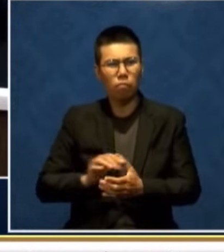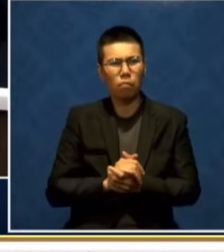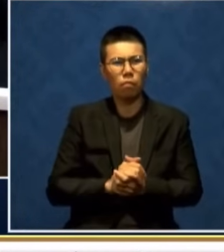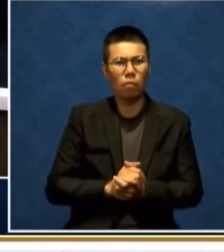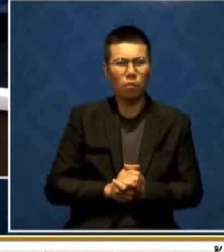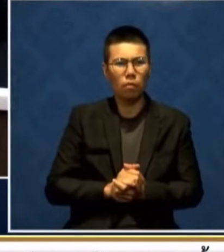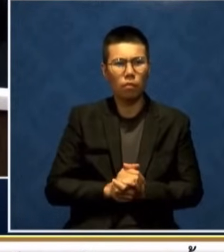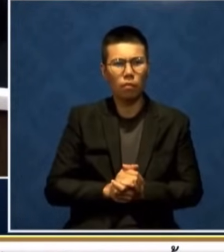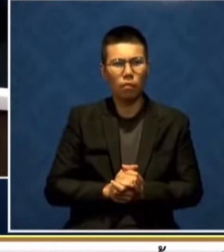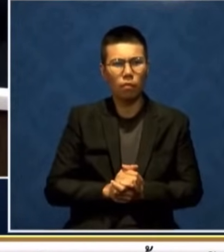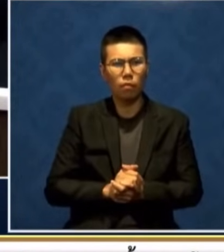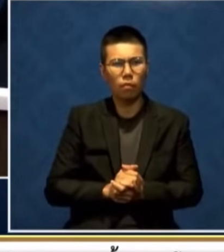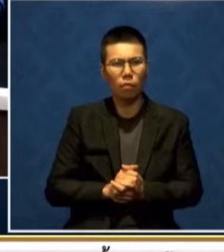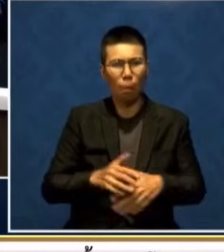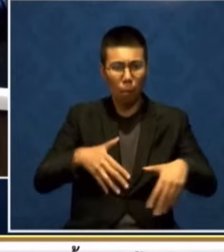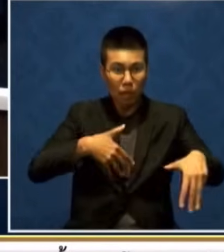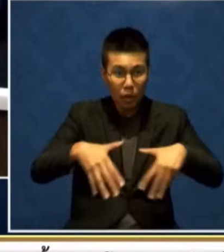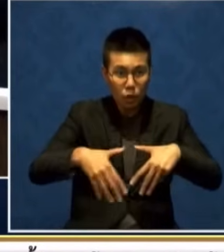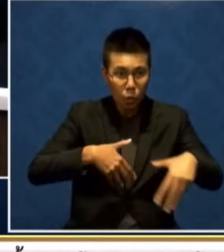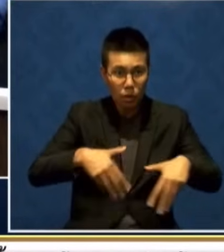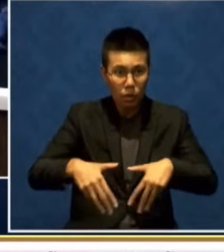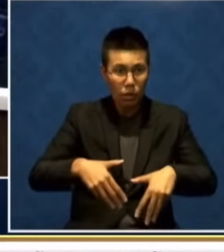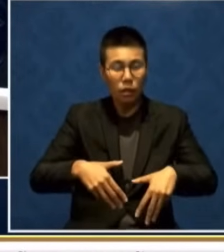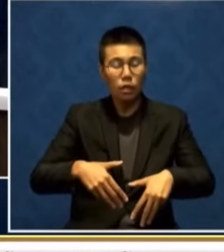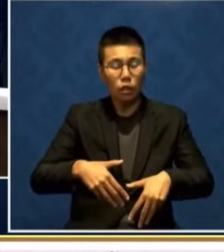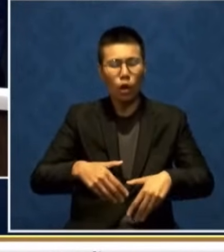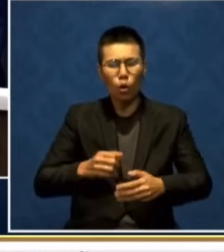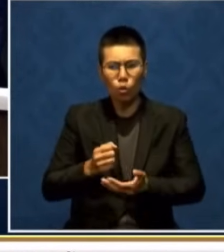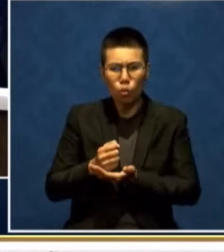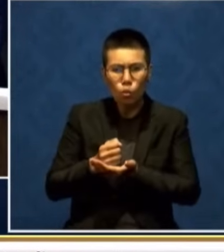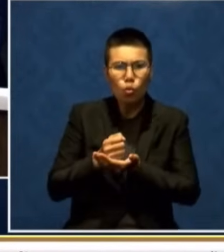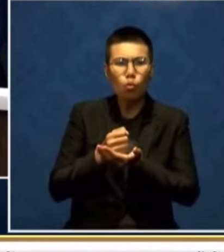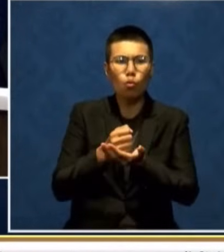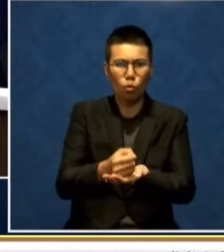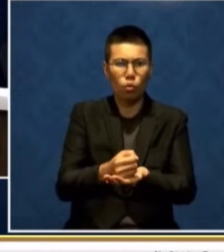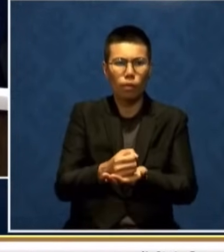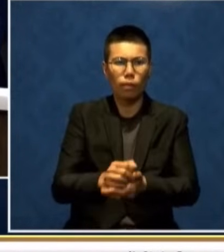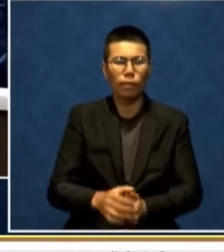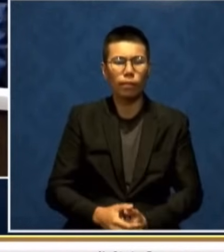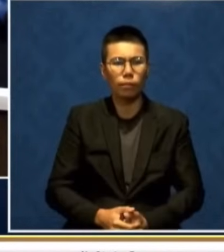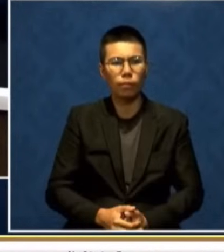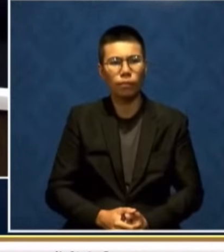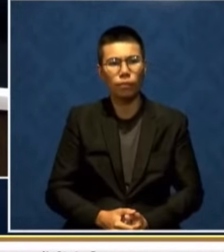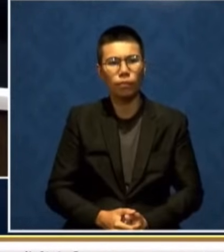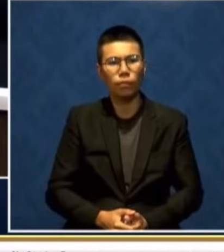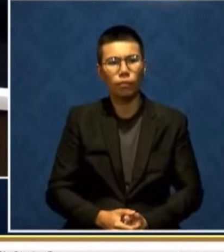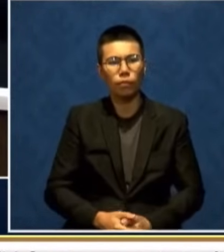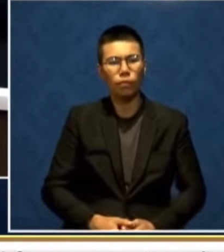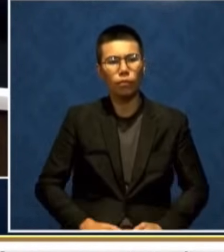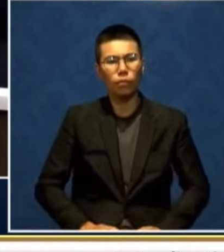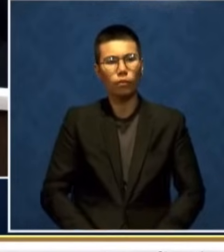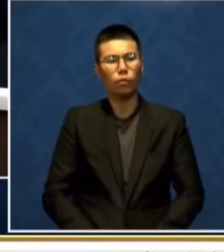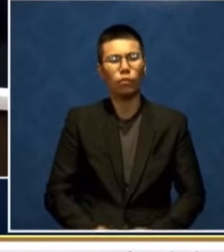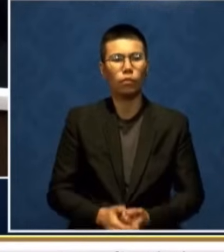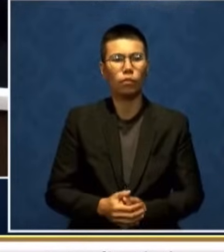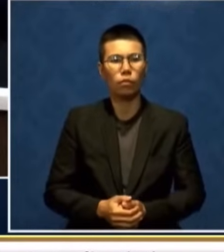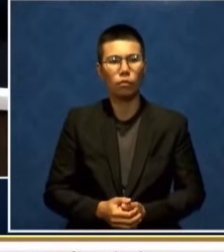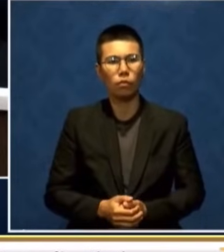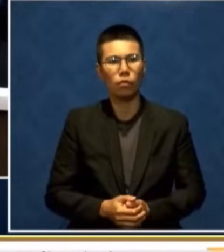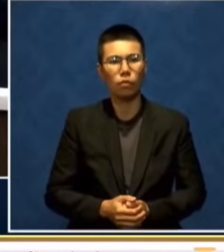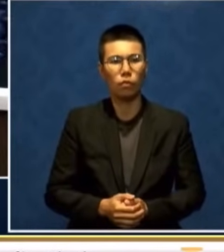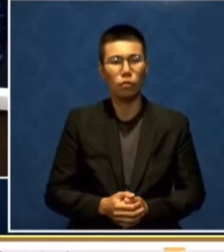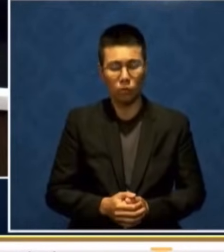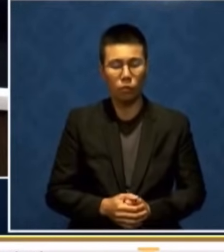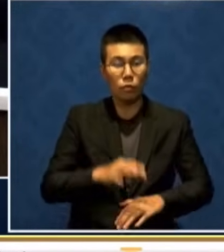ให้ประชาชนเขาได้มีส่วนตรงนี้นอกจากนั้นครับในการแต่ง